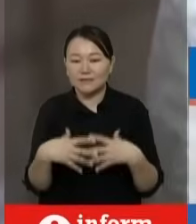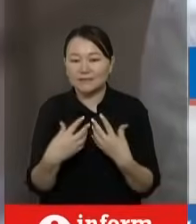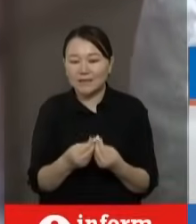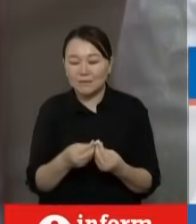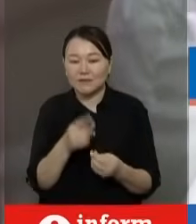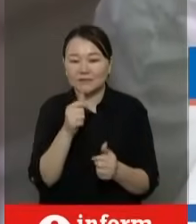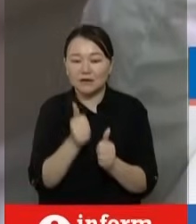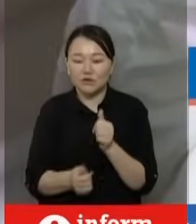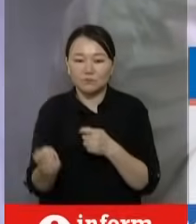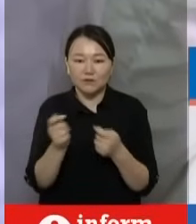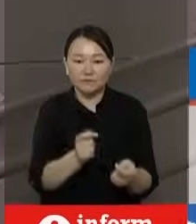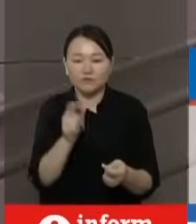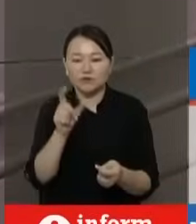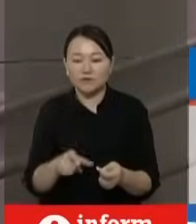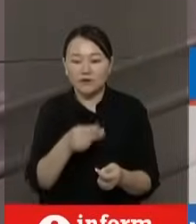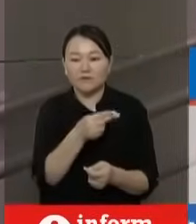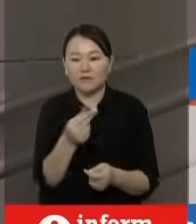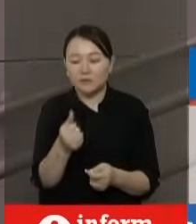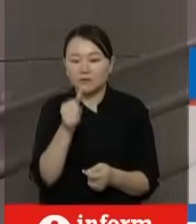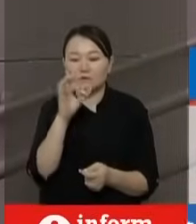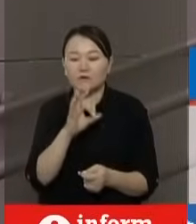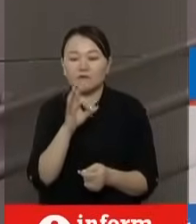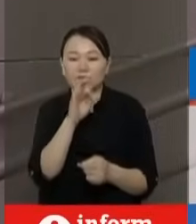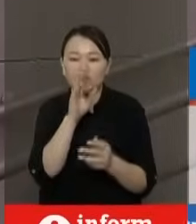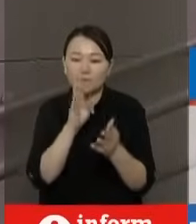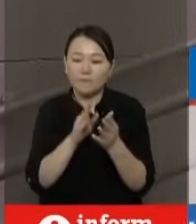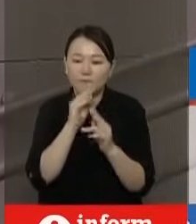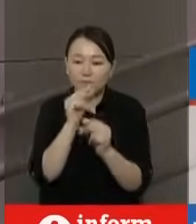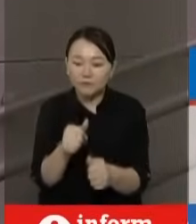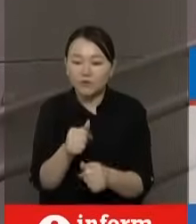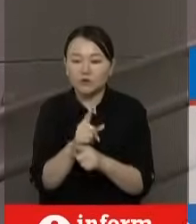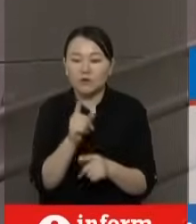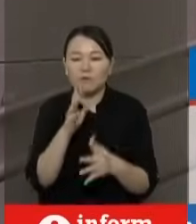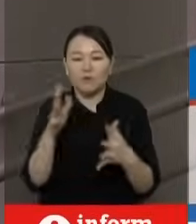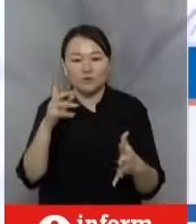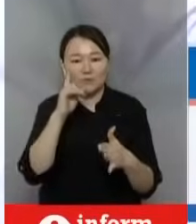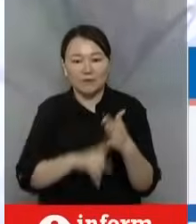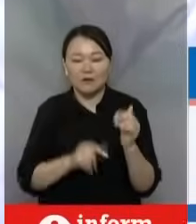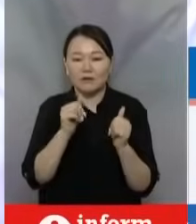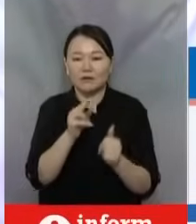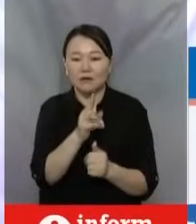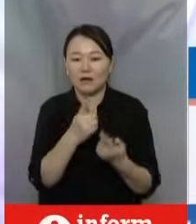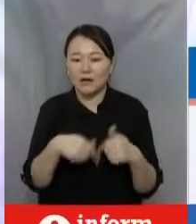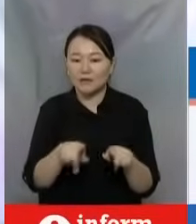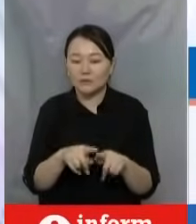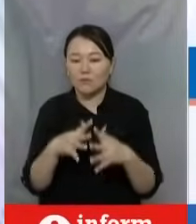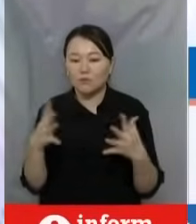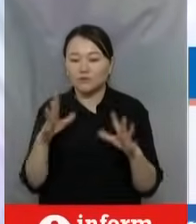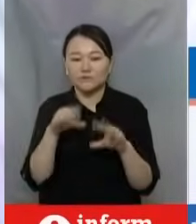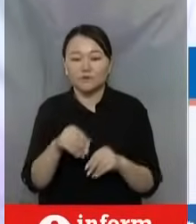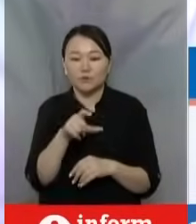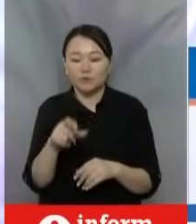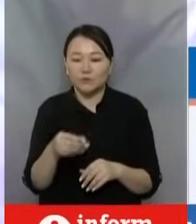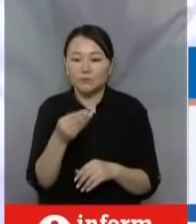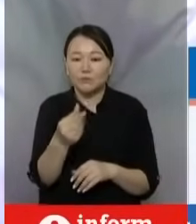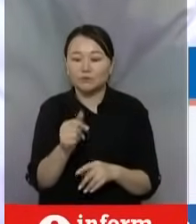За каждого приведенного человека выплачивали вознаграждение, что еще больше повышало доверие к организации. Но больше всего людей подкупило